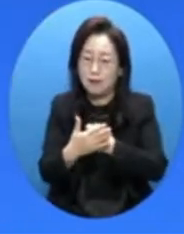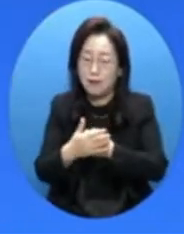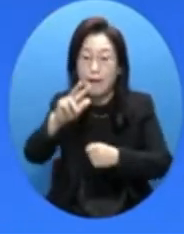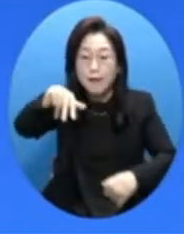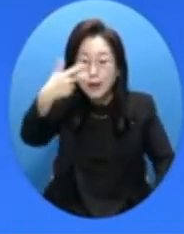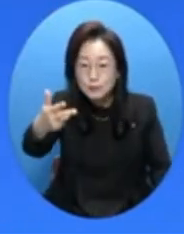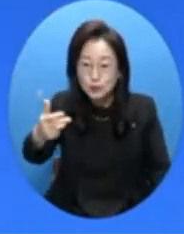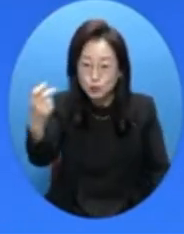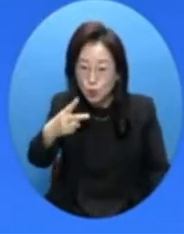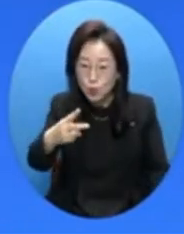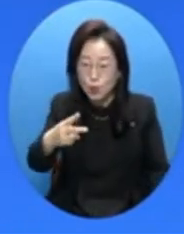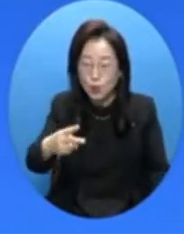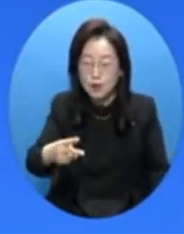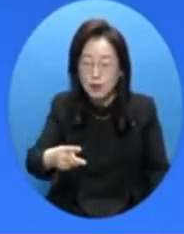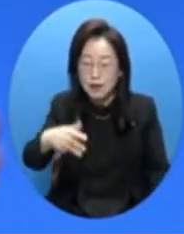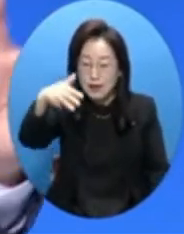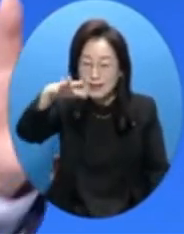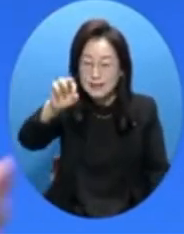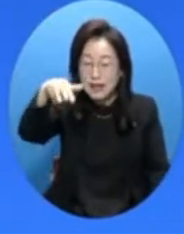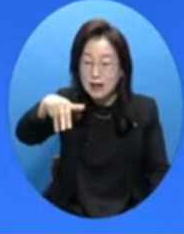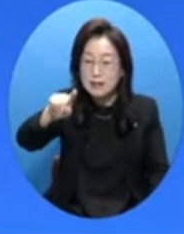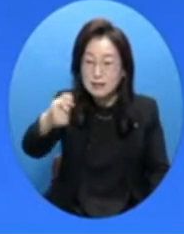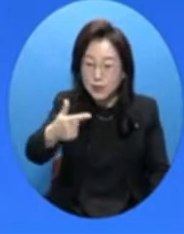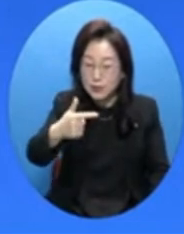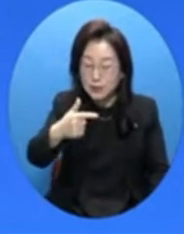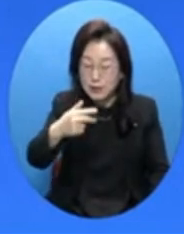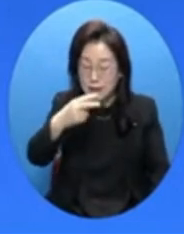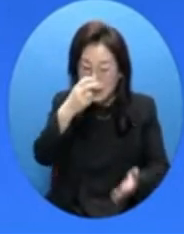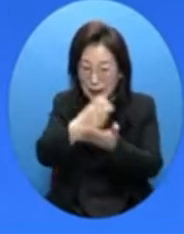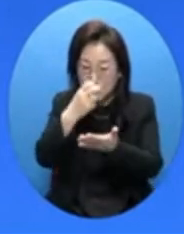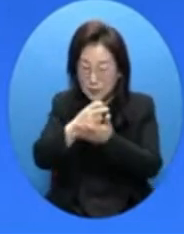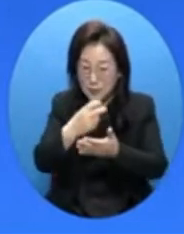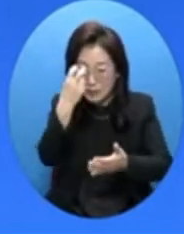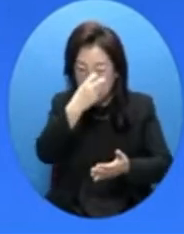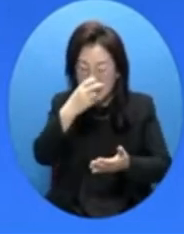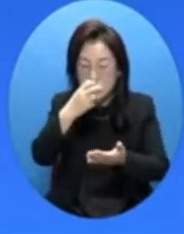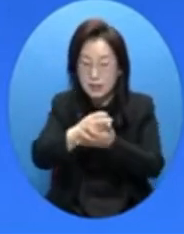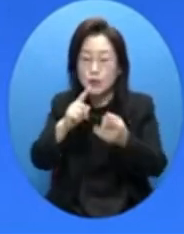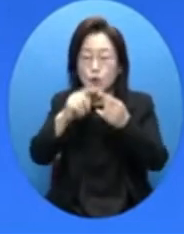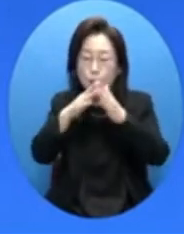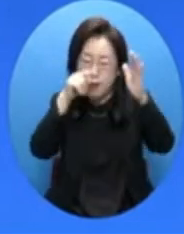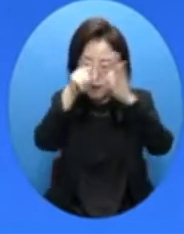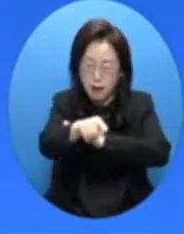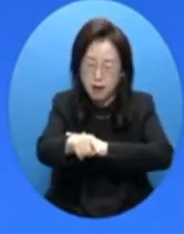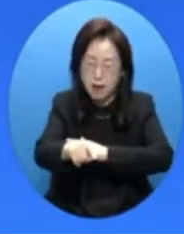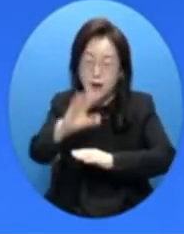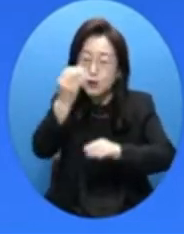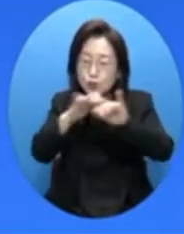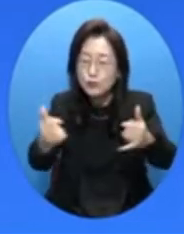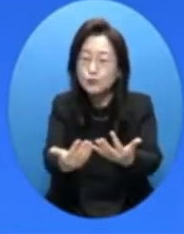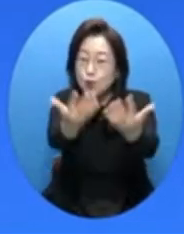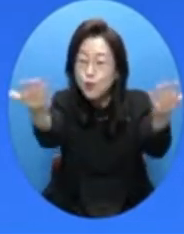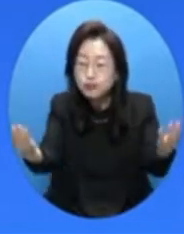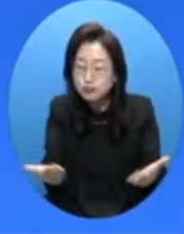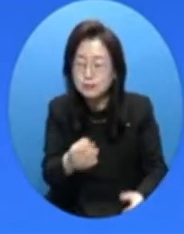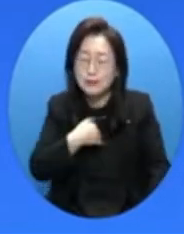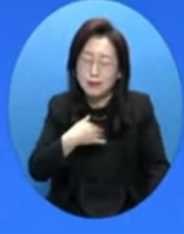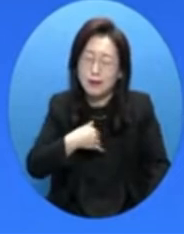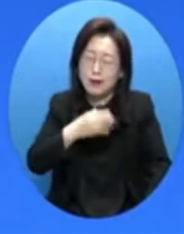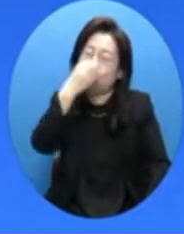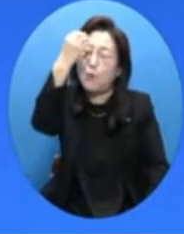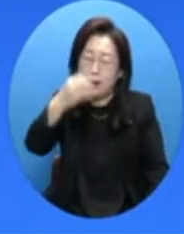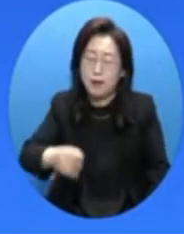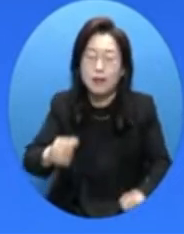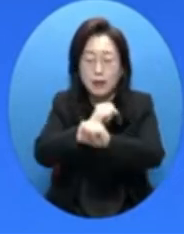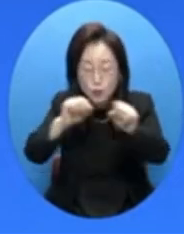다음 주일 그가 섬기던 창천 감리교회에 나가서 저들을 성도들 앞에 눈물로 내가 그동안 교만했습니다 저를 용서해